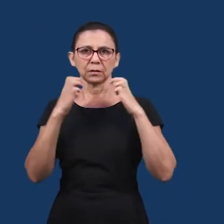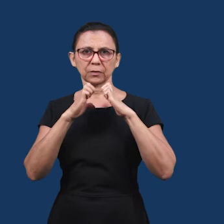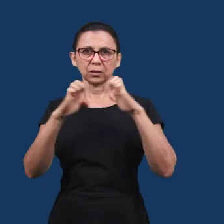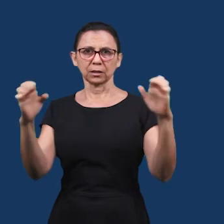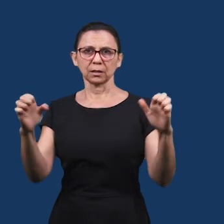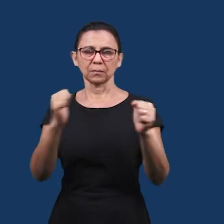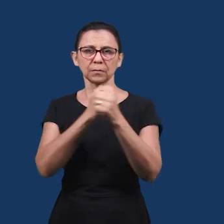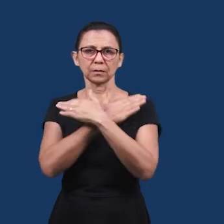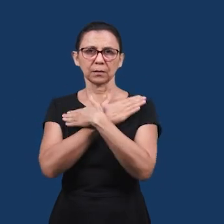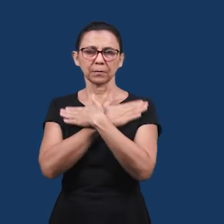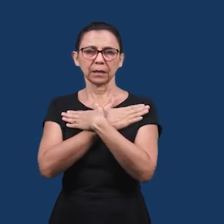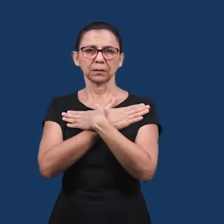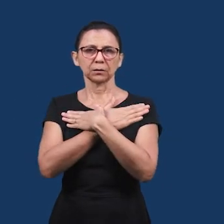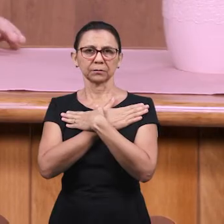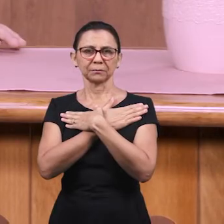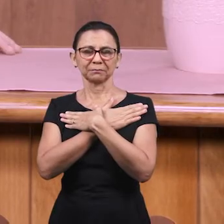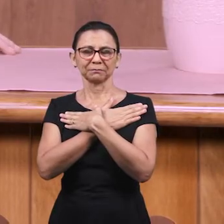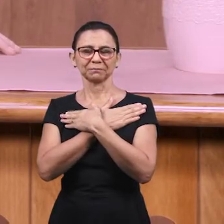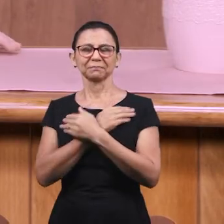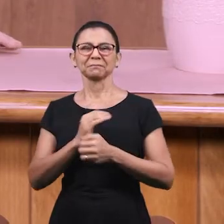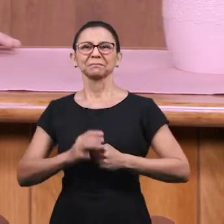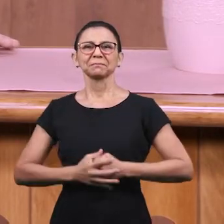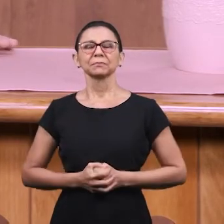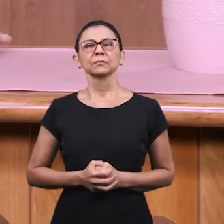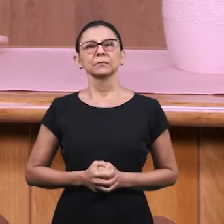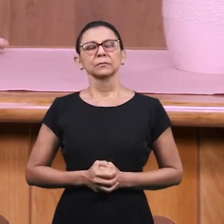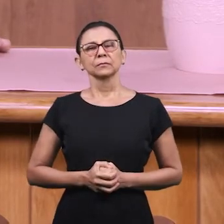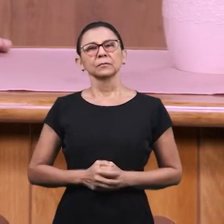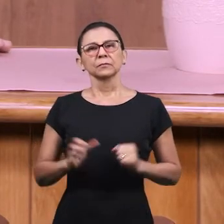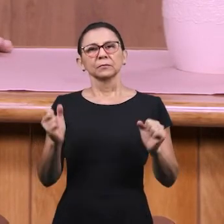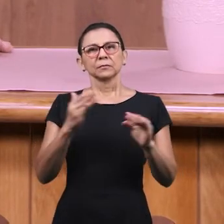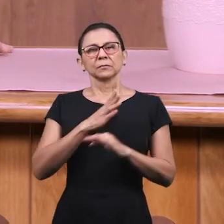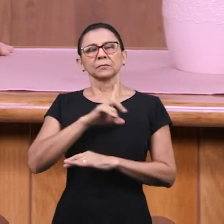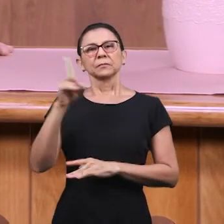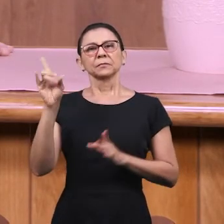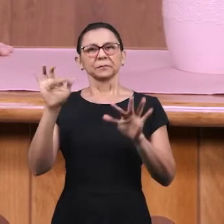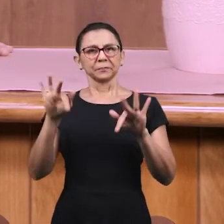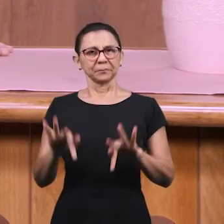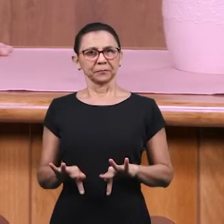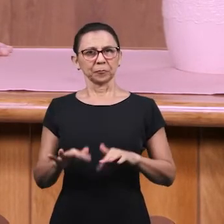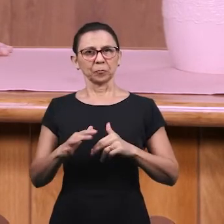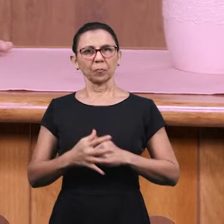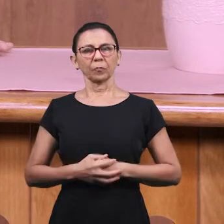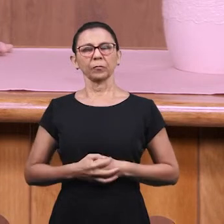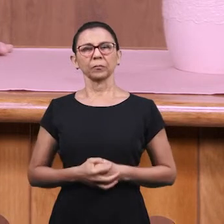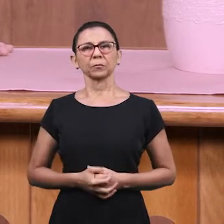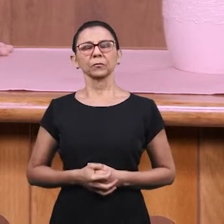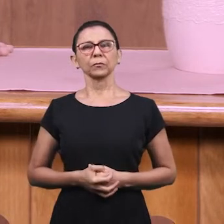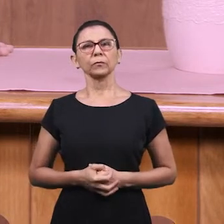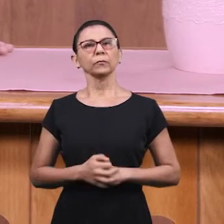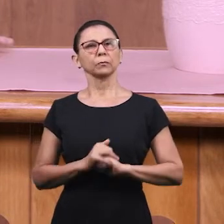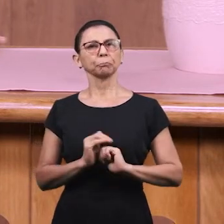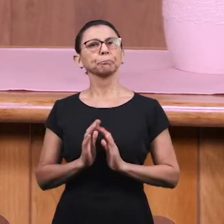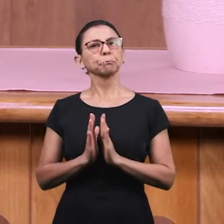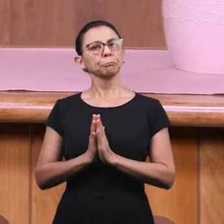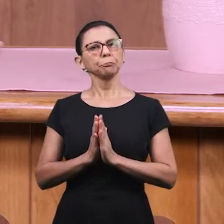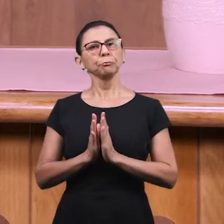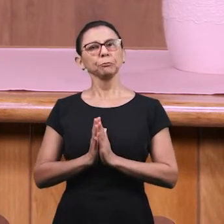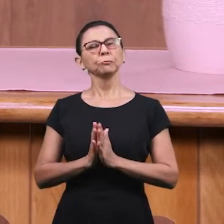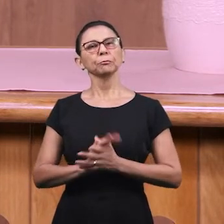вас обнимаем, всех вас. Аминь, слава Богу. Давайте помолимся в заключение нашего богослужения.